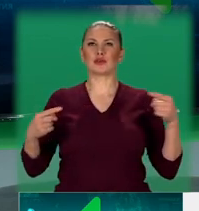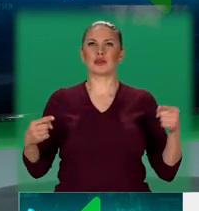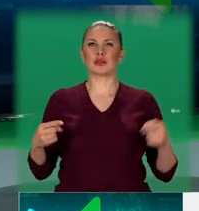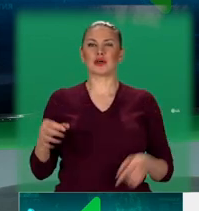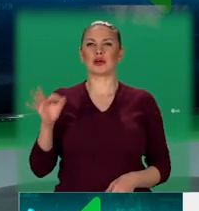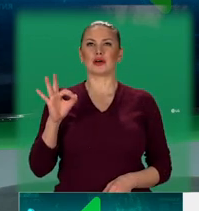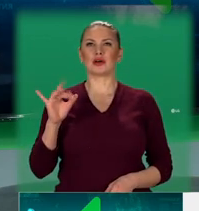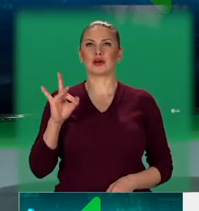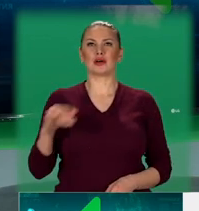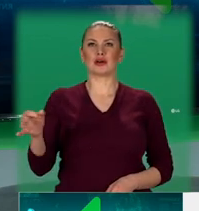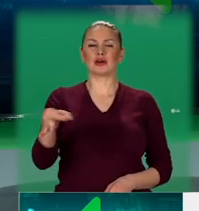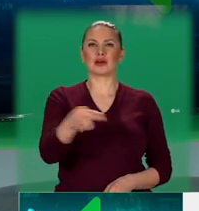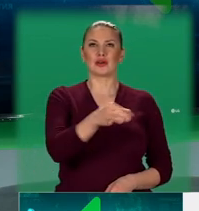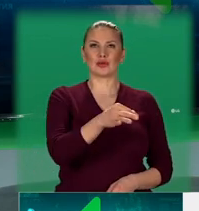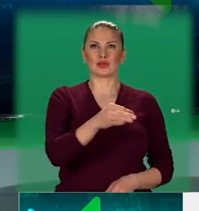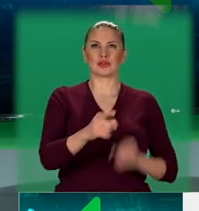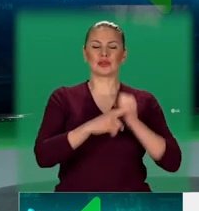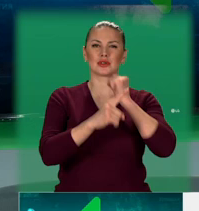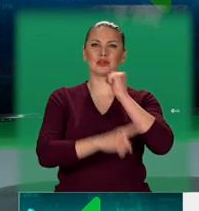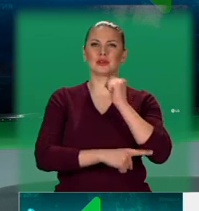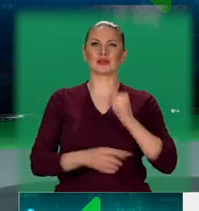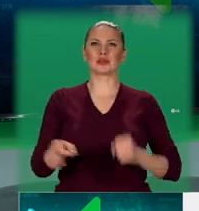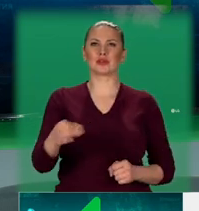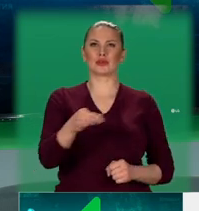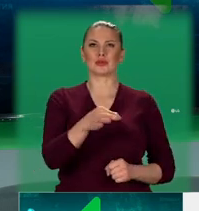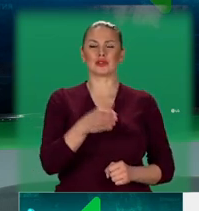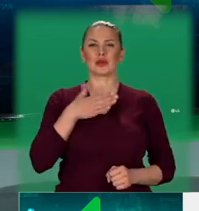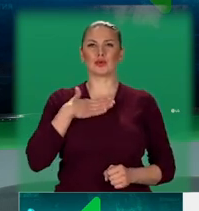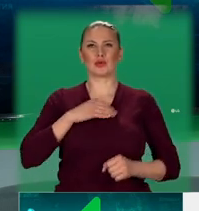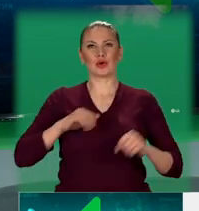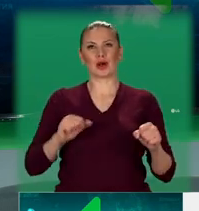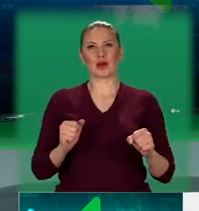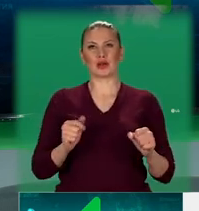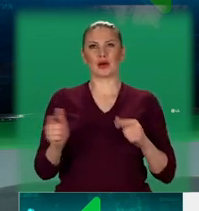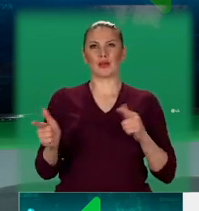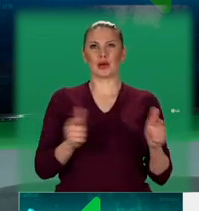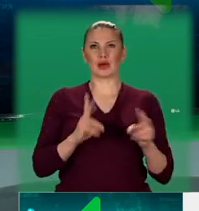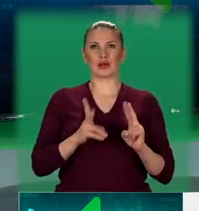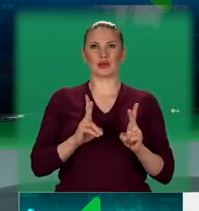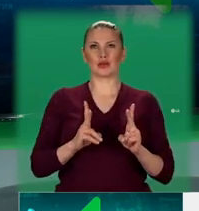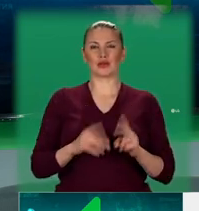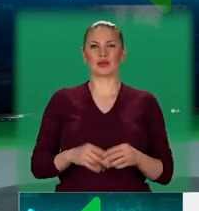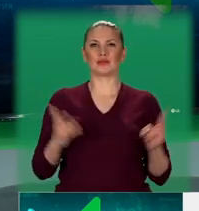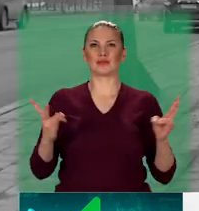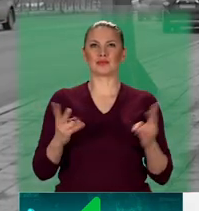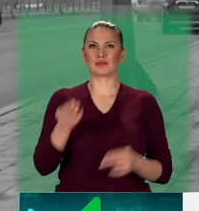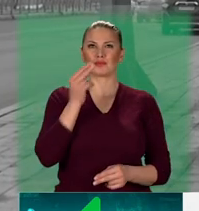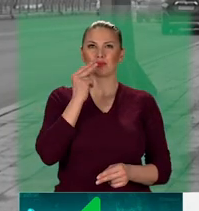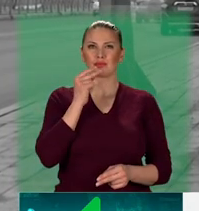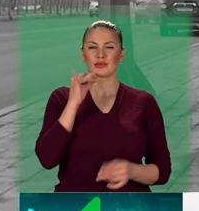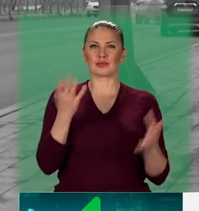материального положения. Мой коллега Владимир Ильин приготовит блюдо с гречкой и посчитает, где выгоднее всего купить необходимые ингредиенты.